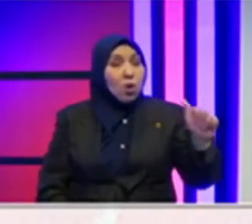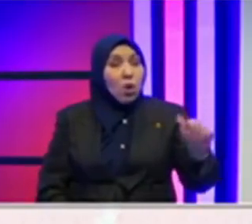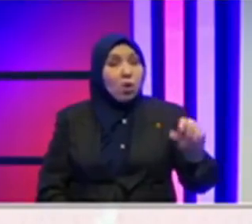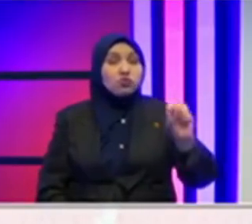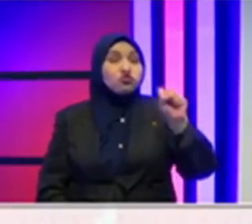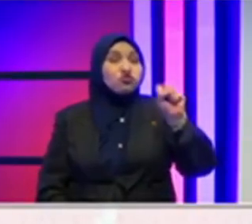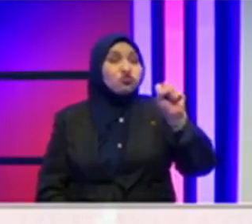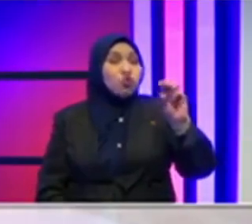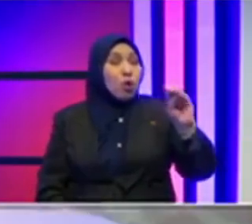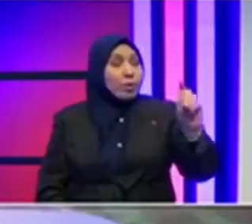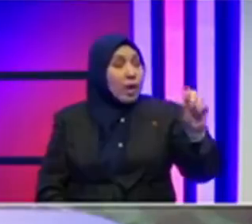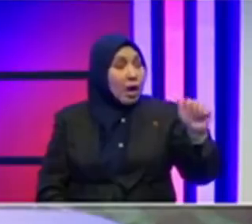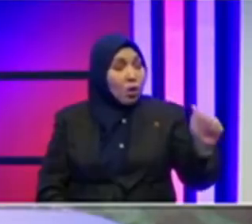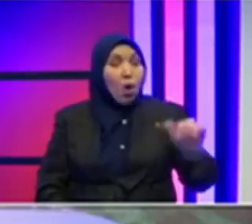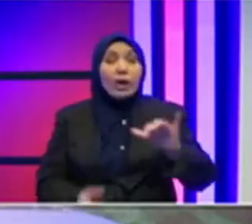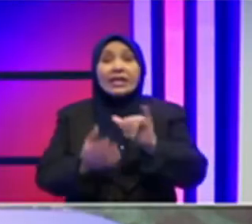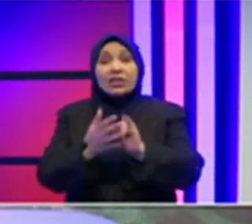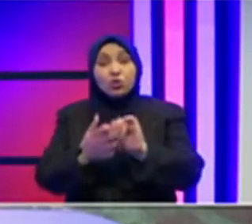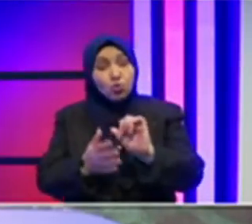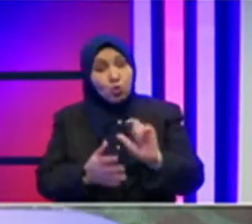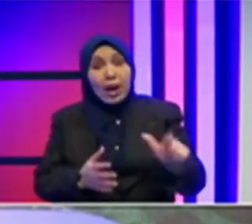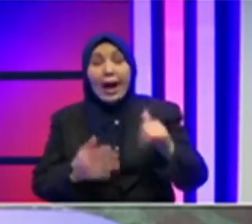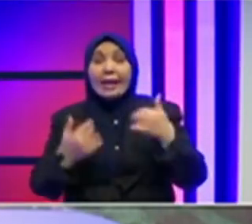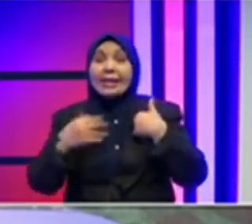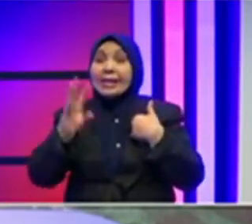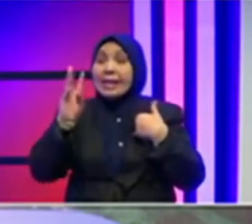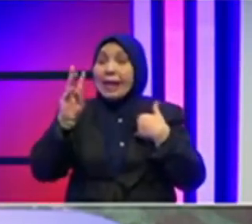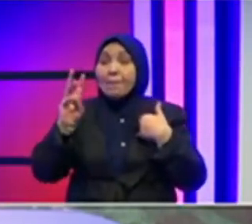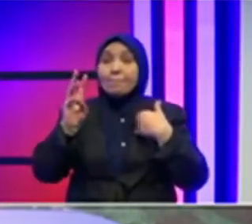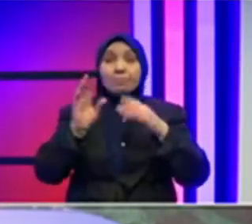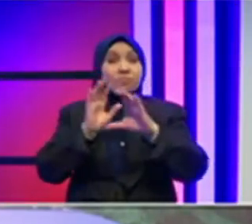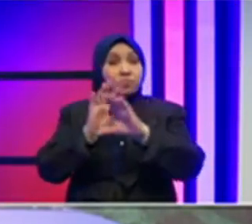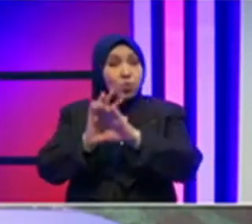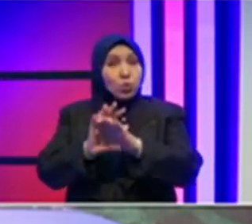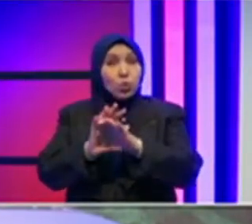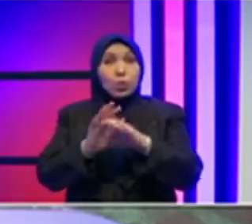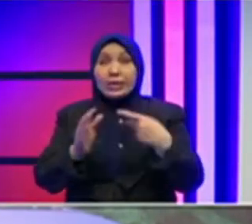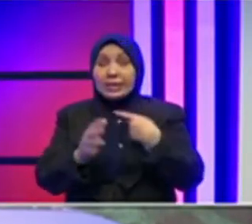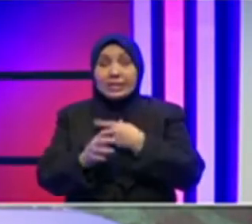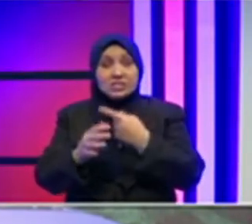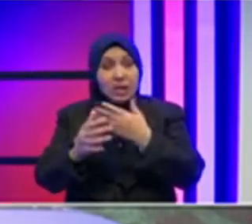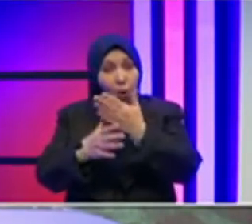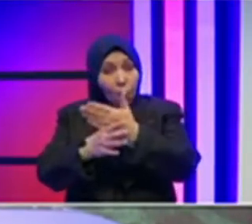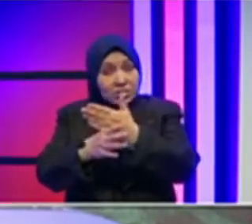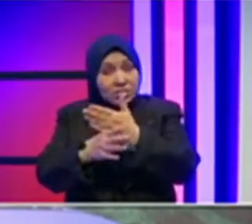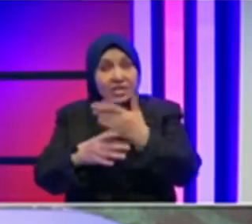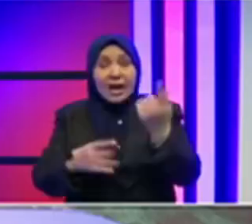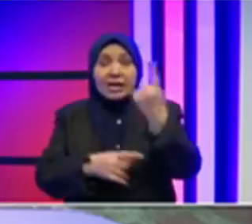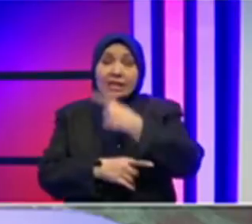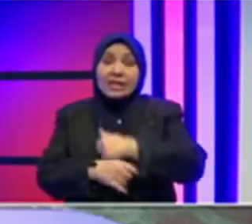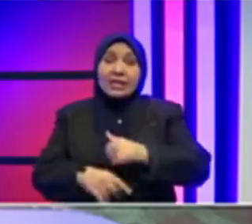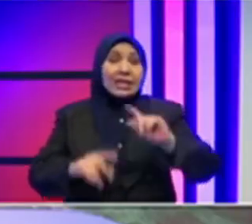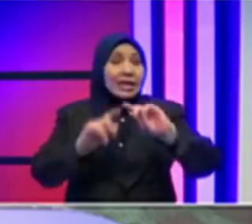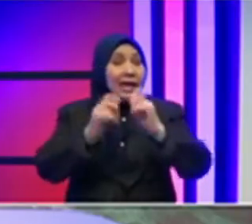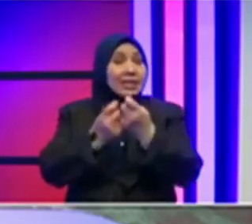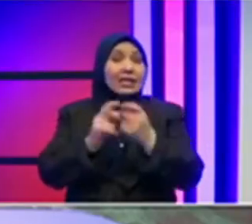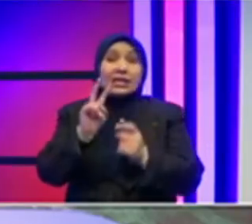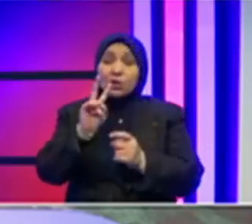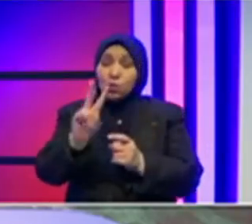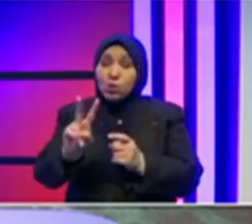sabara. Baik, jadi itulah ada 6 contoh yang kita kongsikan pada hari ini. Tingkatan yang kedua,